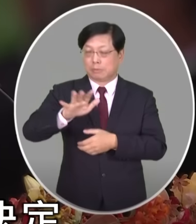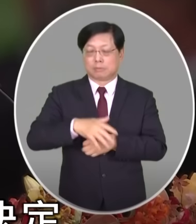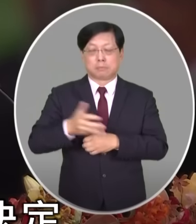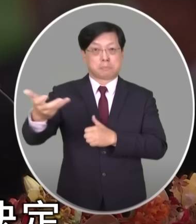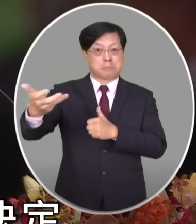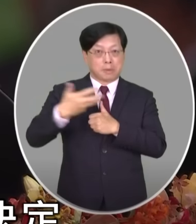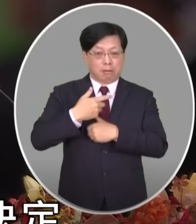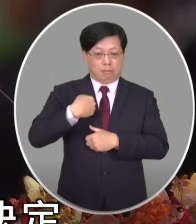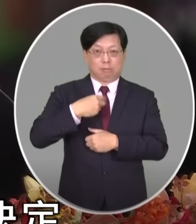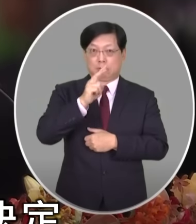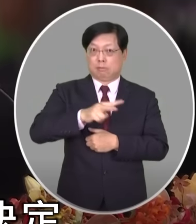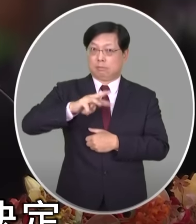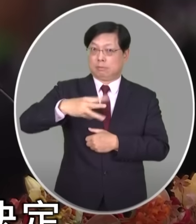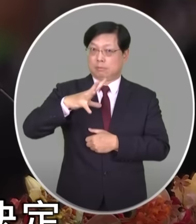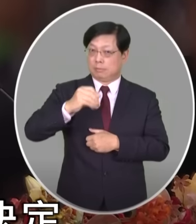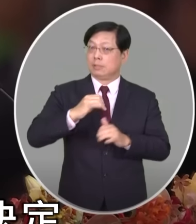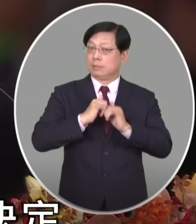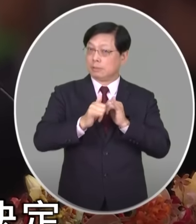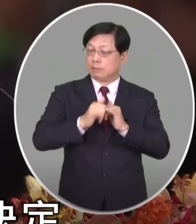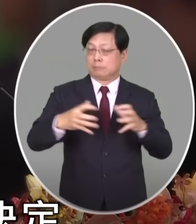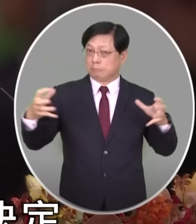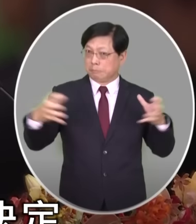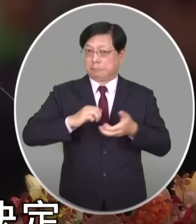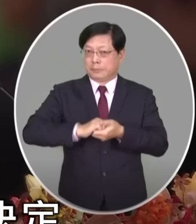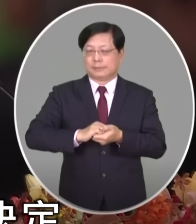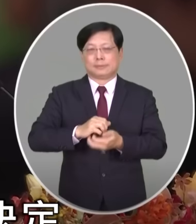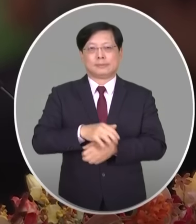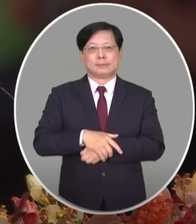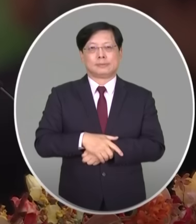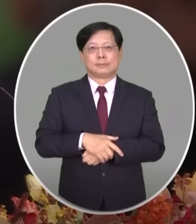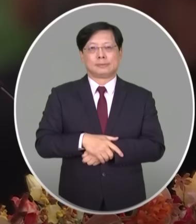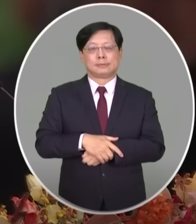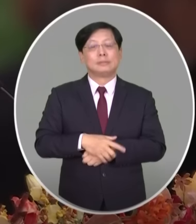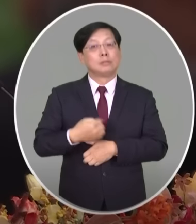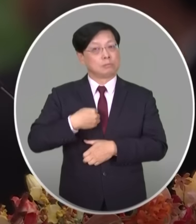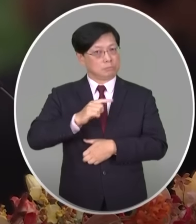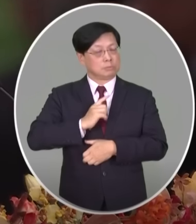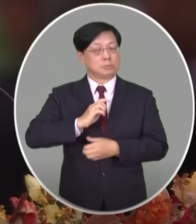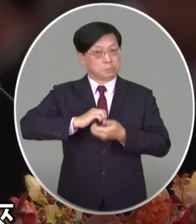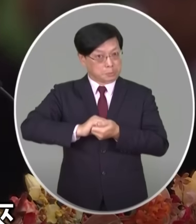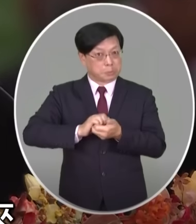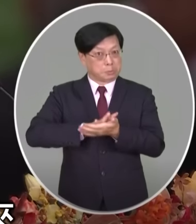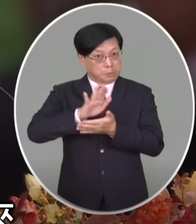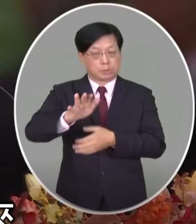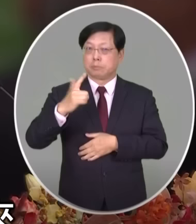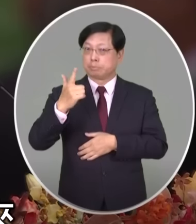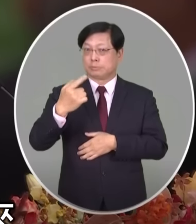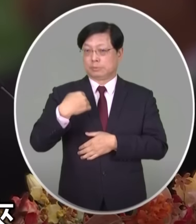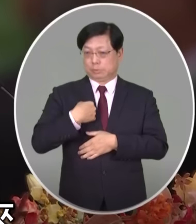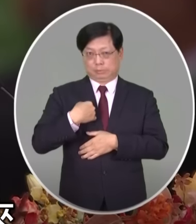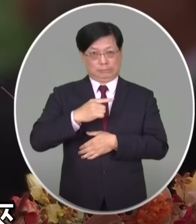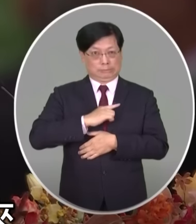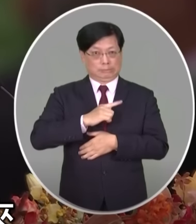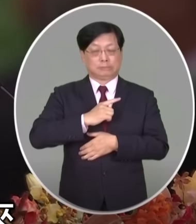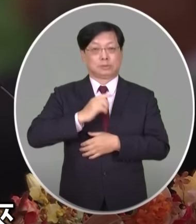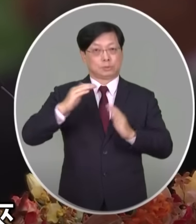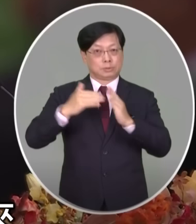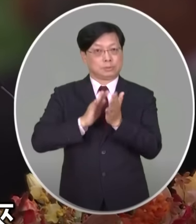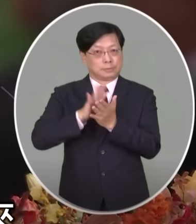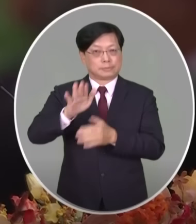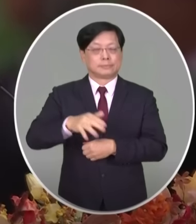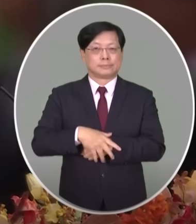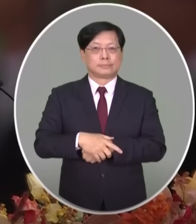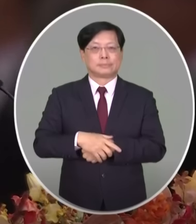由2300万人民共同决定，我们决定的未来不只是我们国家的未